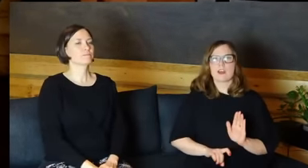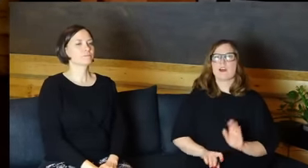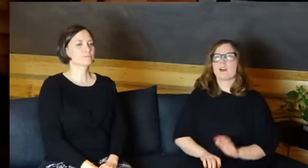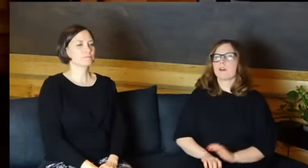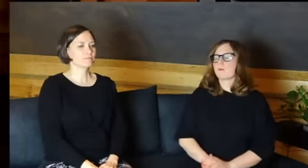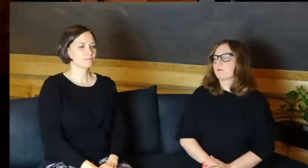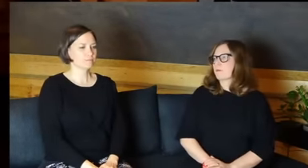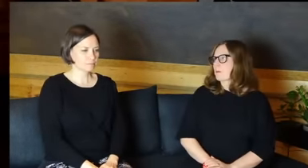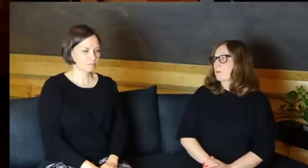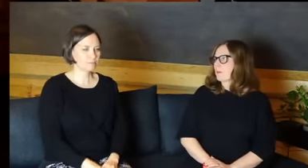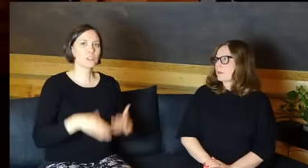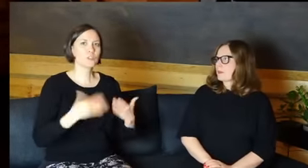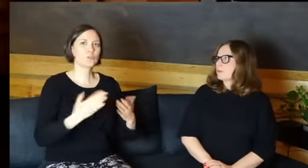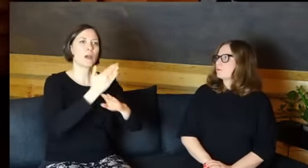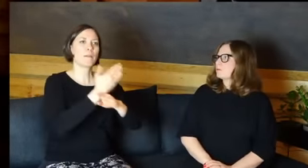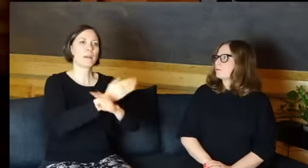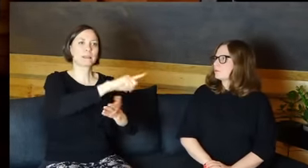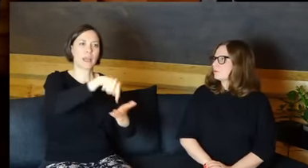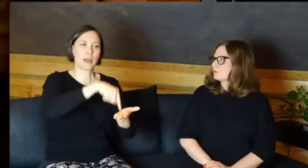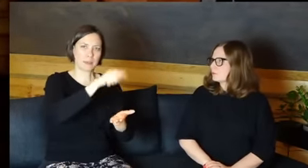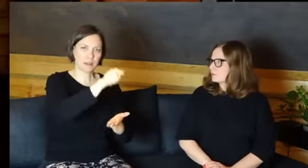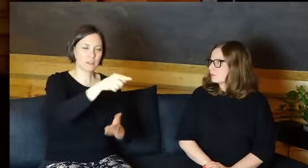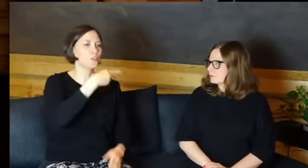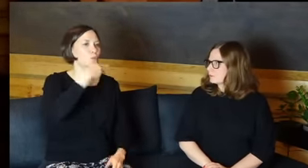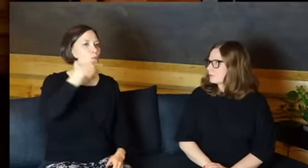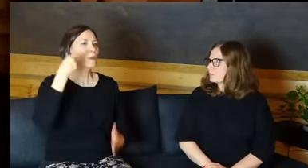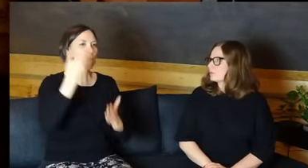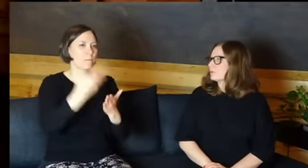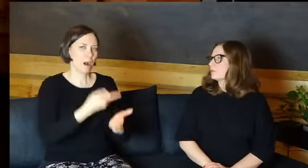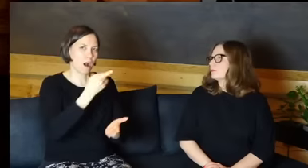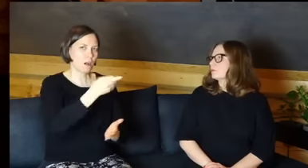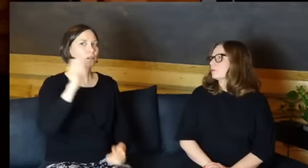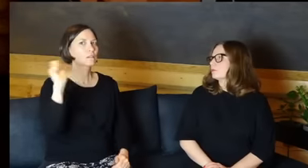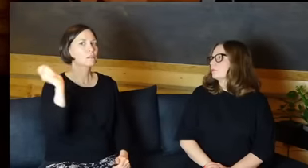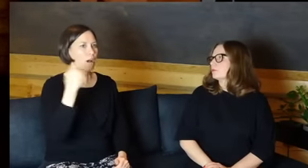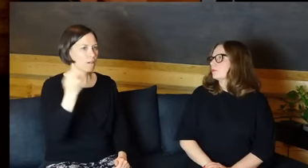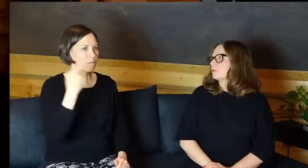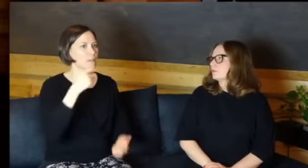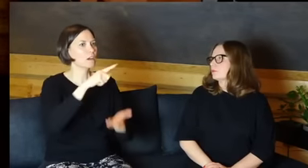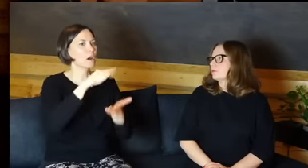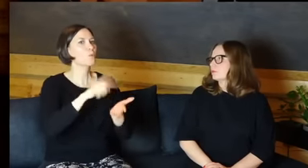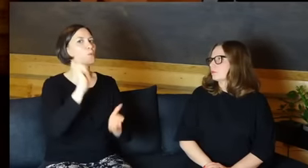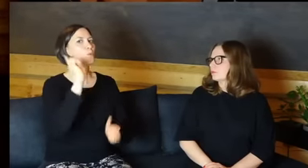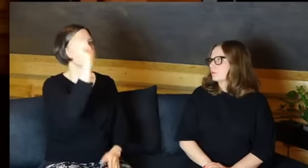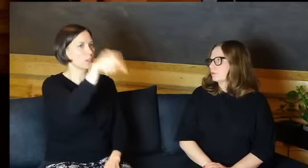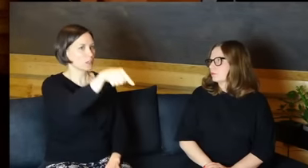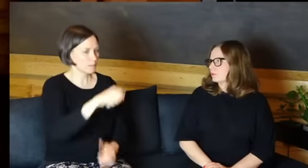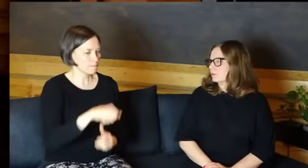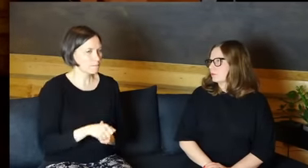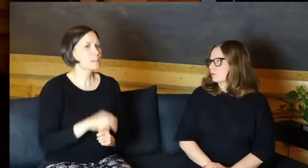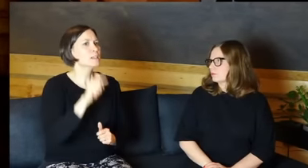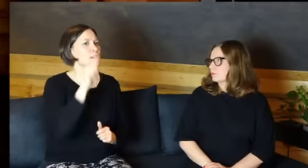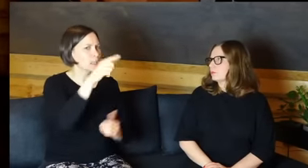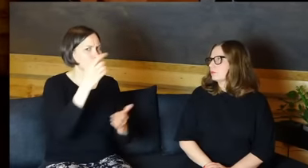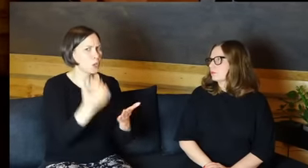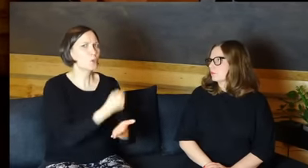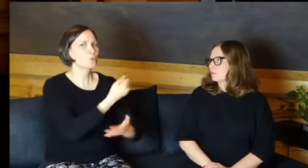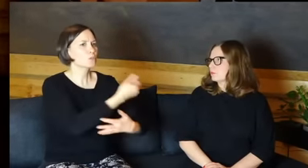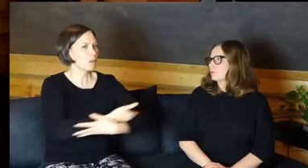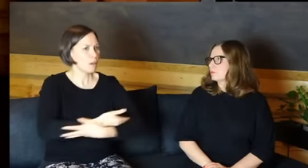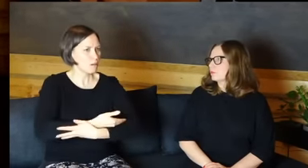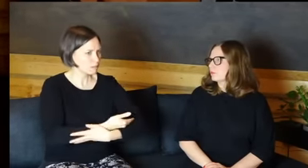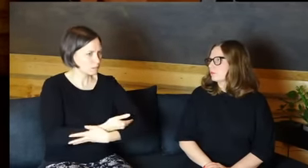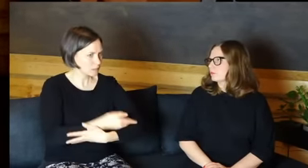Menkää Betlehemiin, Juutaan maan, Daavidin kaupunkiin. Sieltä te löydätte lapsen